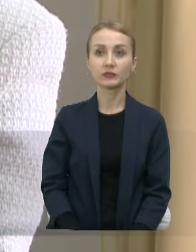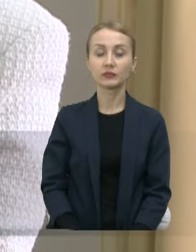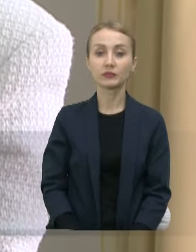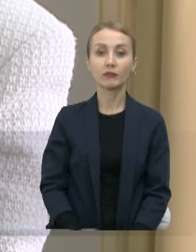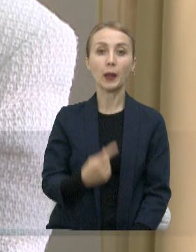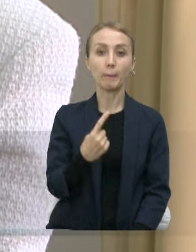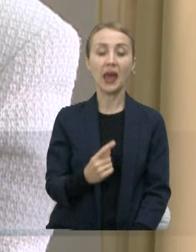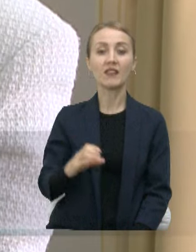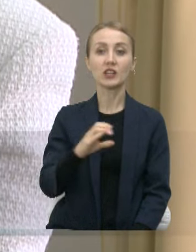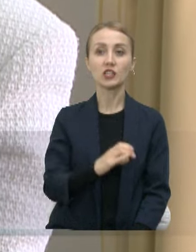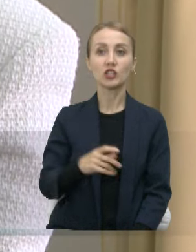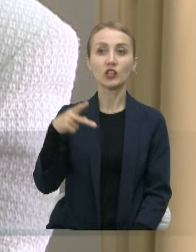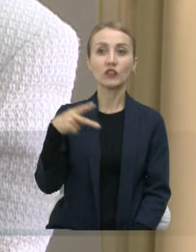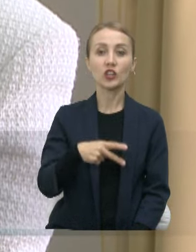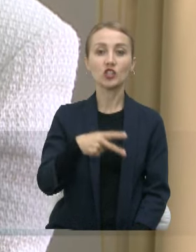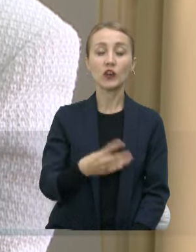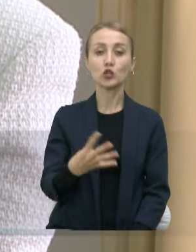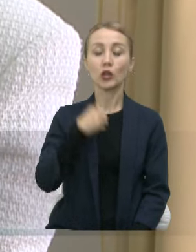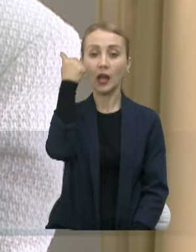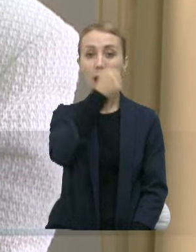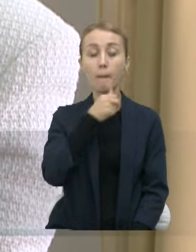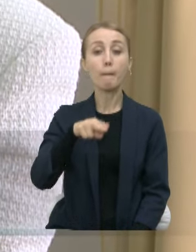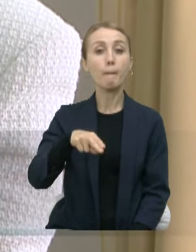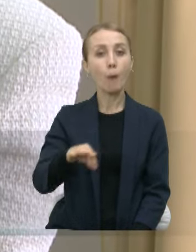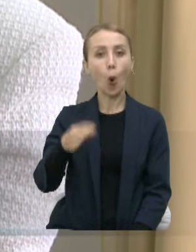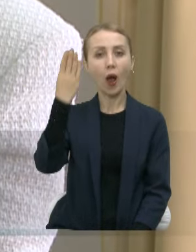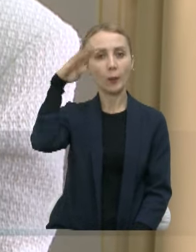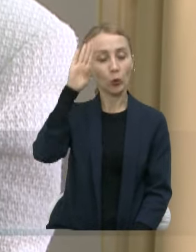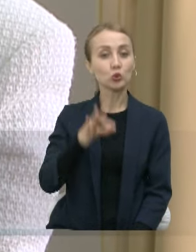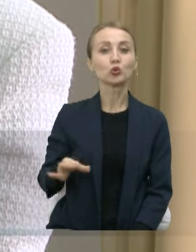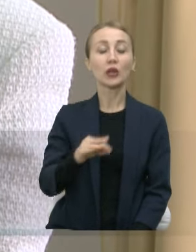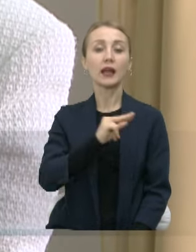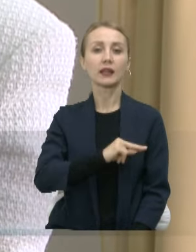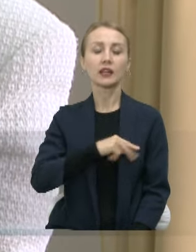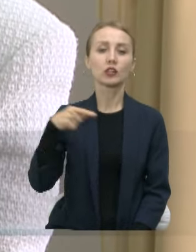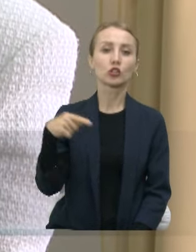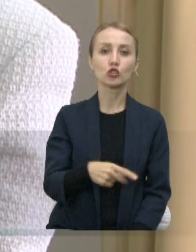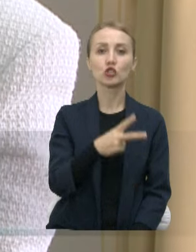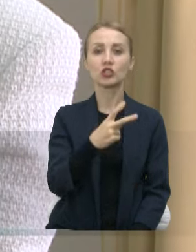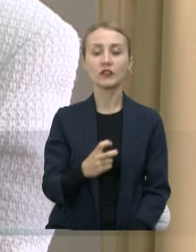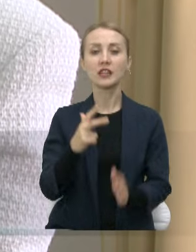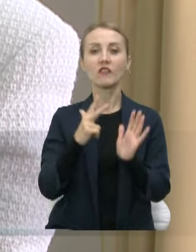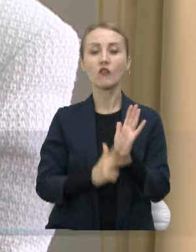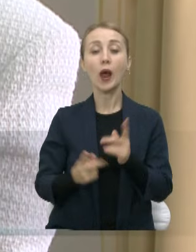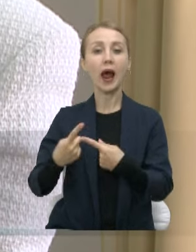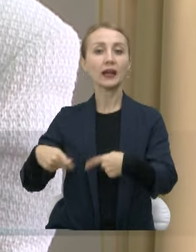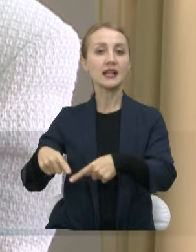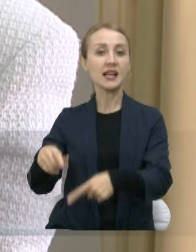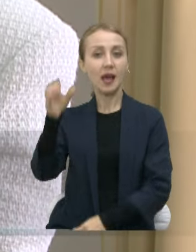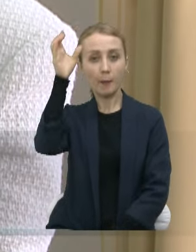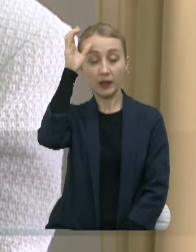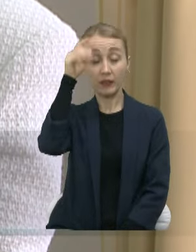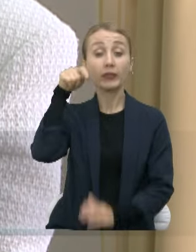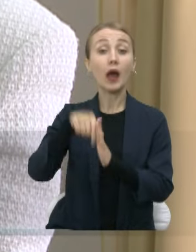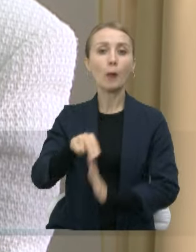На 1 сентября 2024 года по Акмолинской области функционируют 1280 организаций образования,